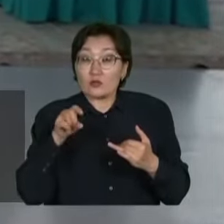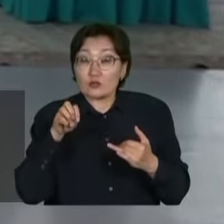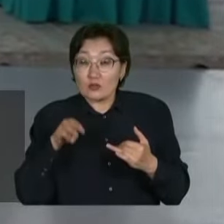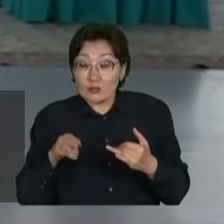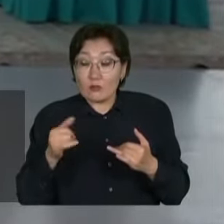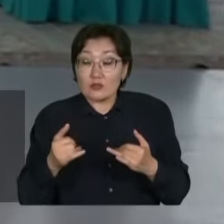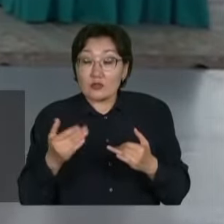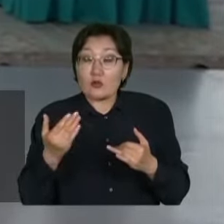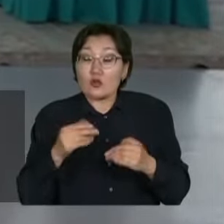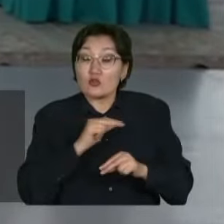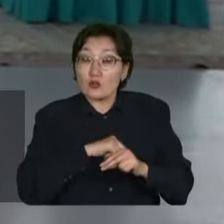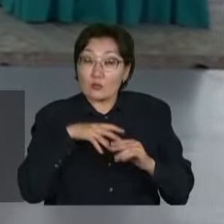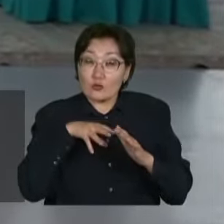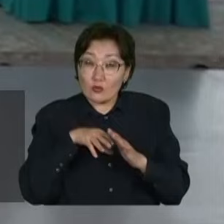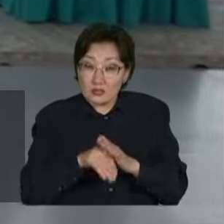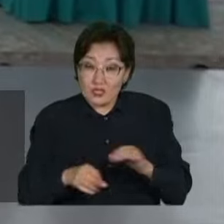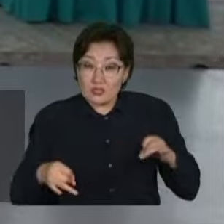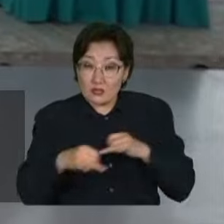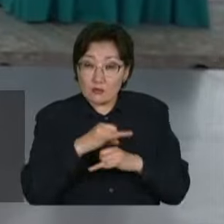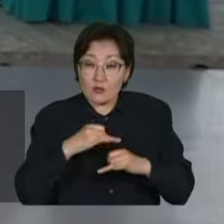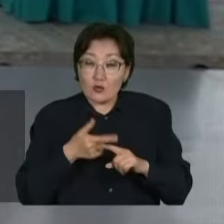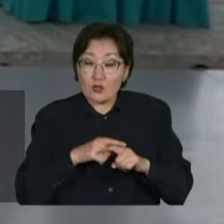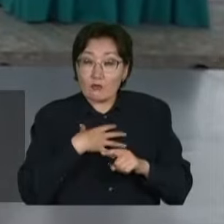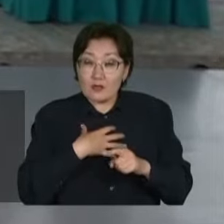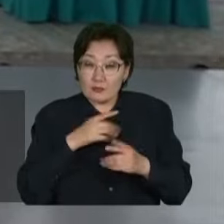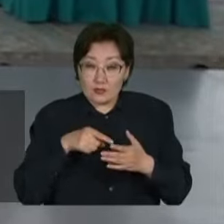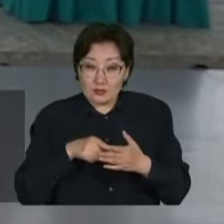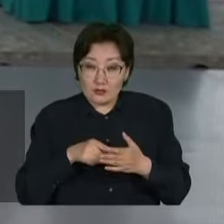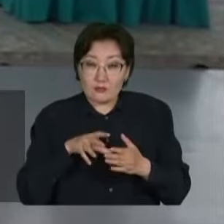ағамыздың шығармашылығының аясында сөз болатын аса өзекті мәселелердің бірі деп ойлаймыз.